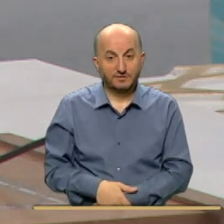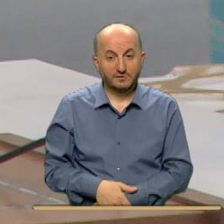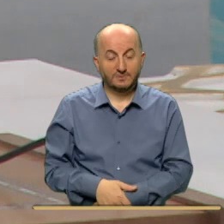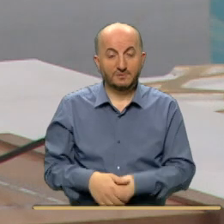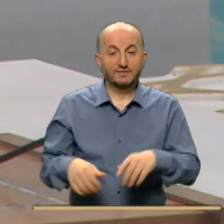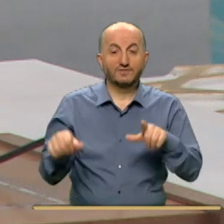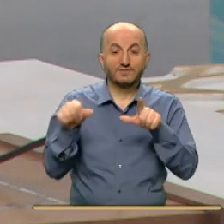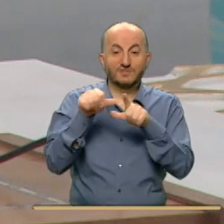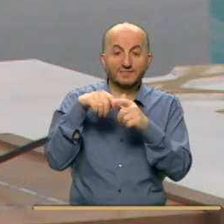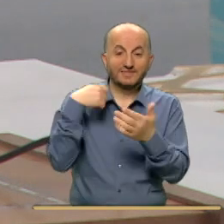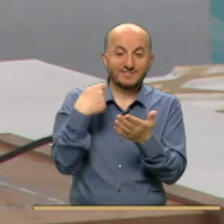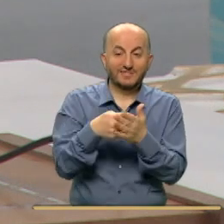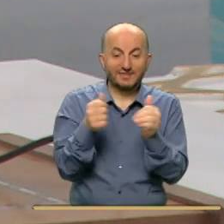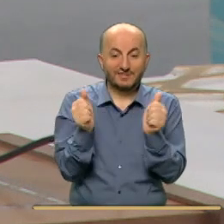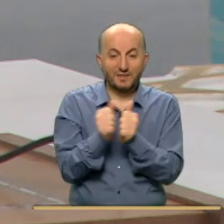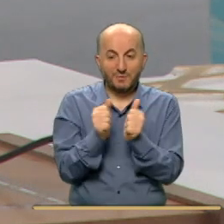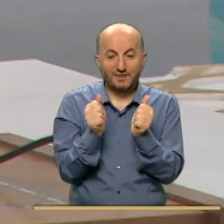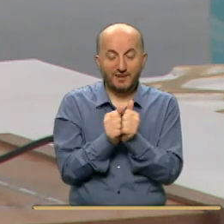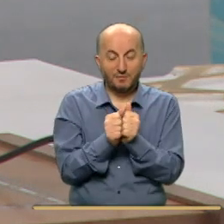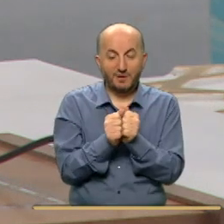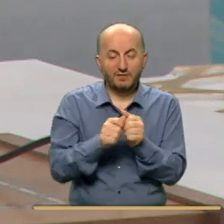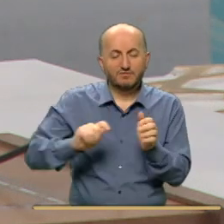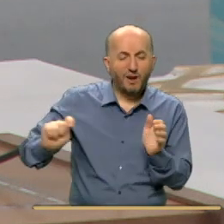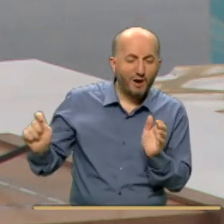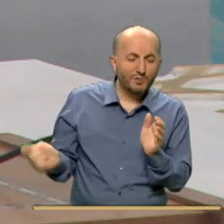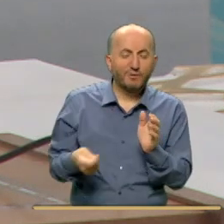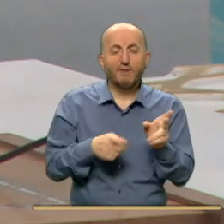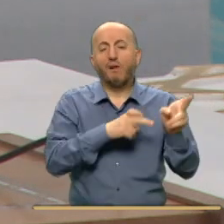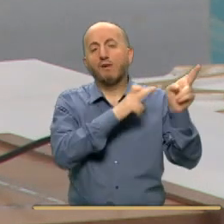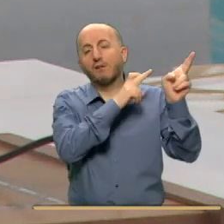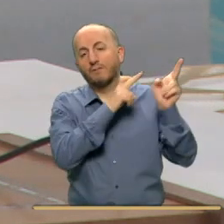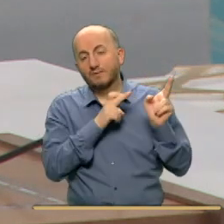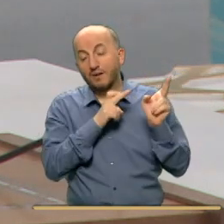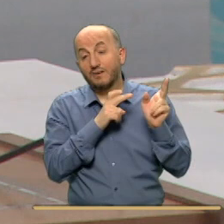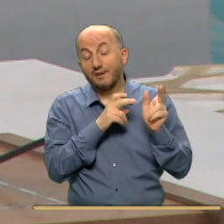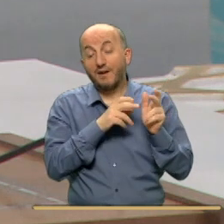fıtır sadakasıyla beraber sahurları,